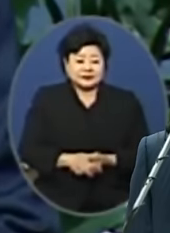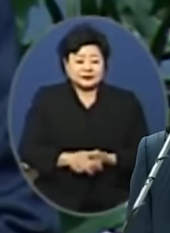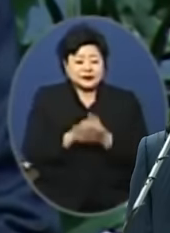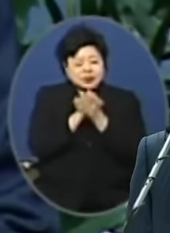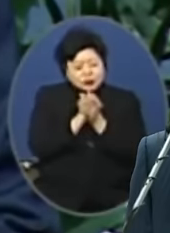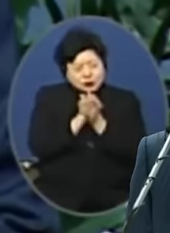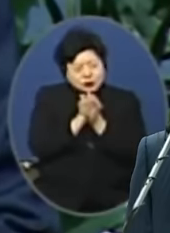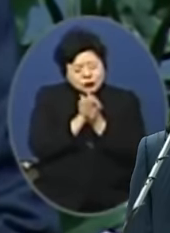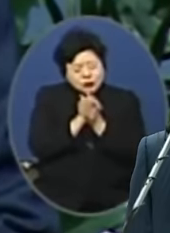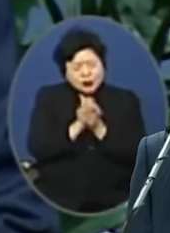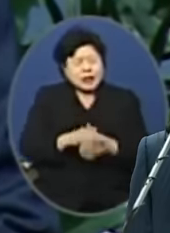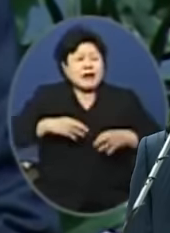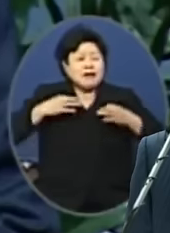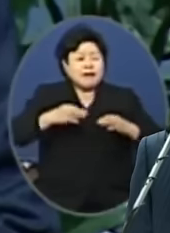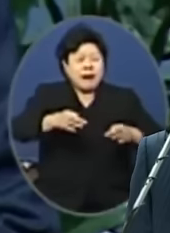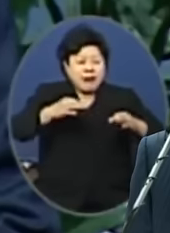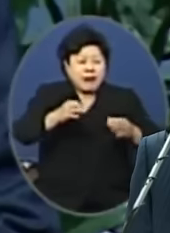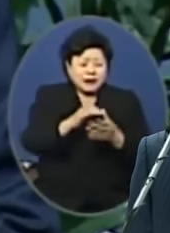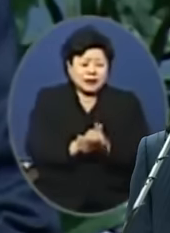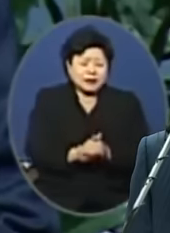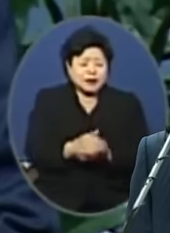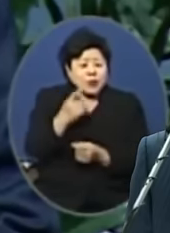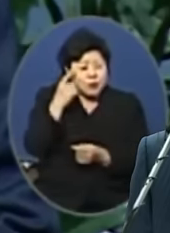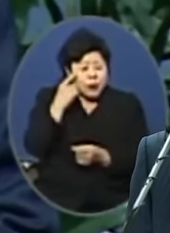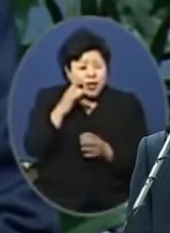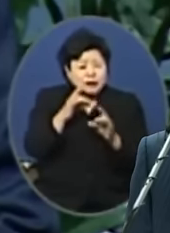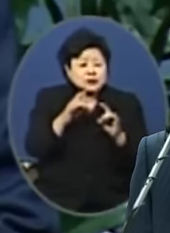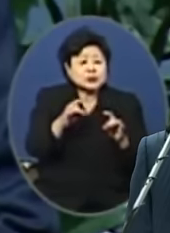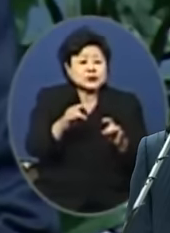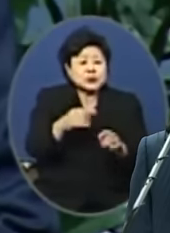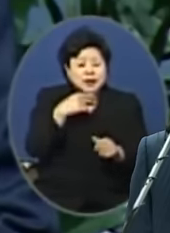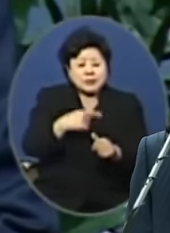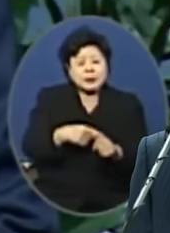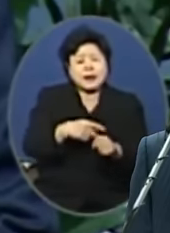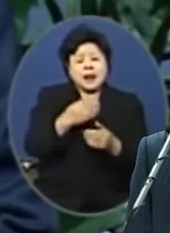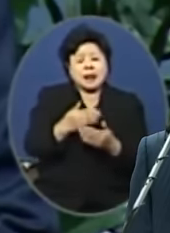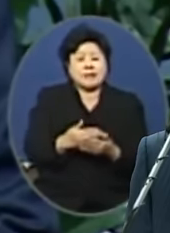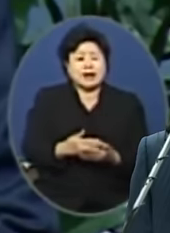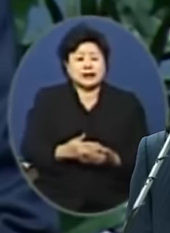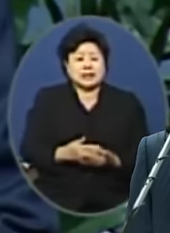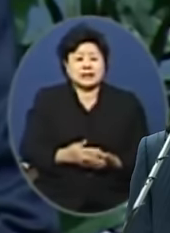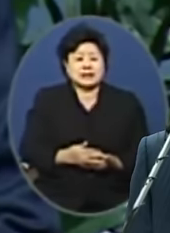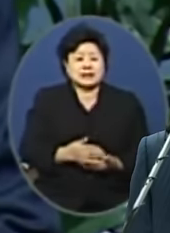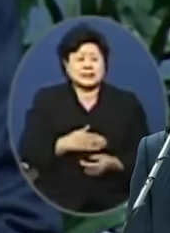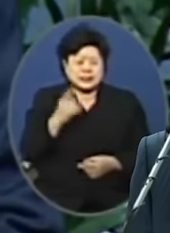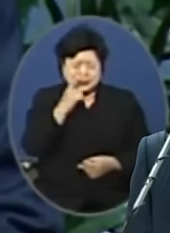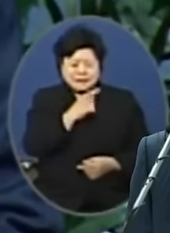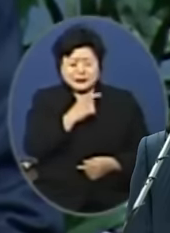기도하는데 얼마나 고함을 치고 기도하는지 몰라요. 왜 그러냐면 전도할 때 핍박을 받아가지고서 흥분이 돼가지고서